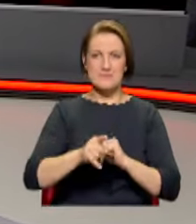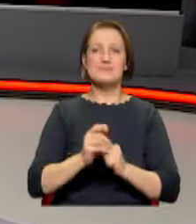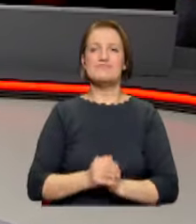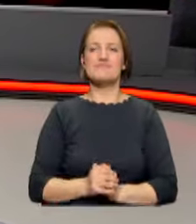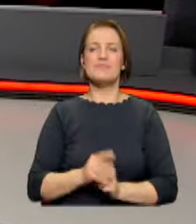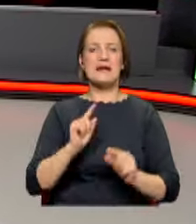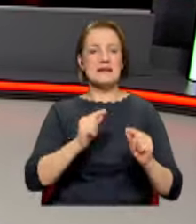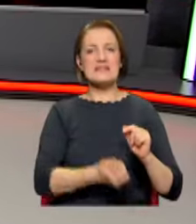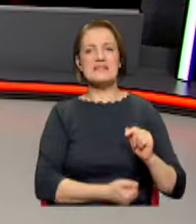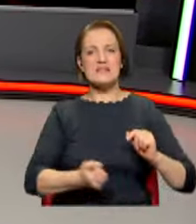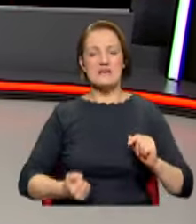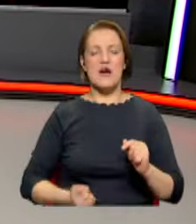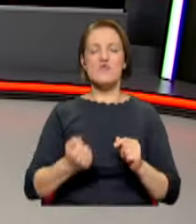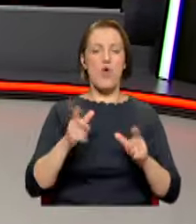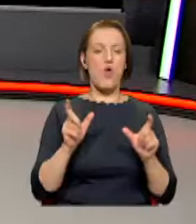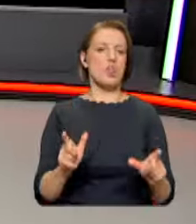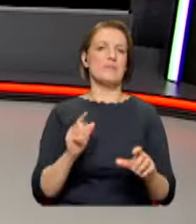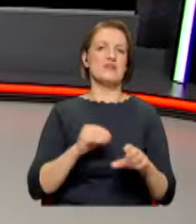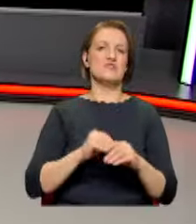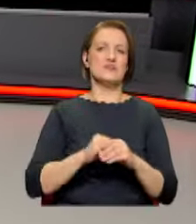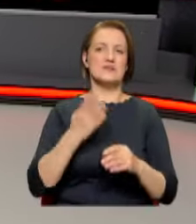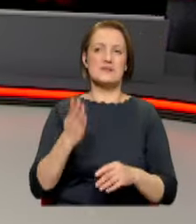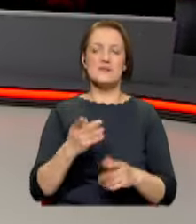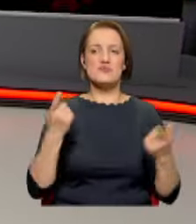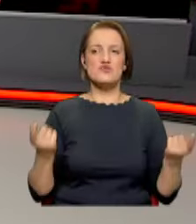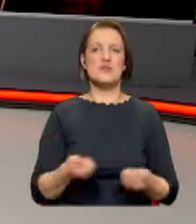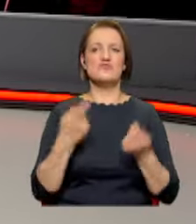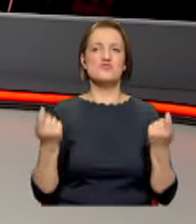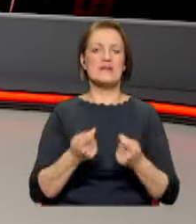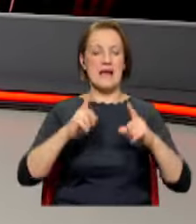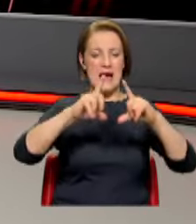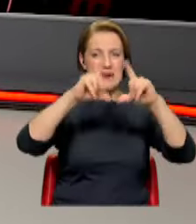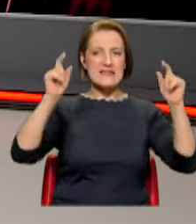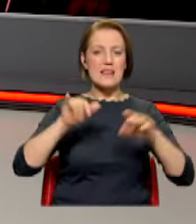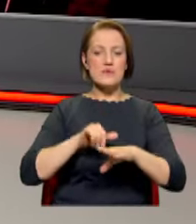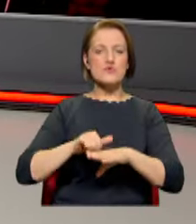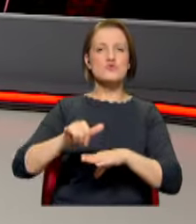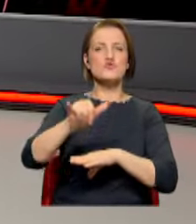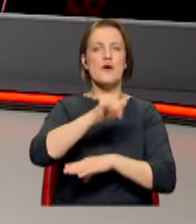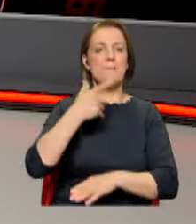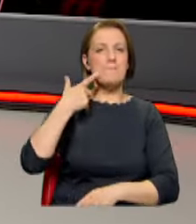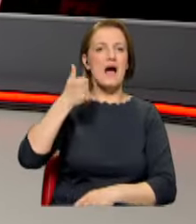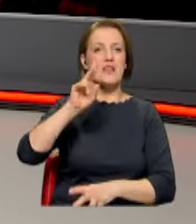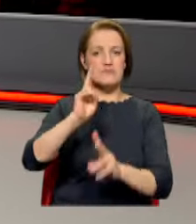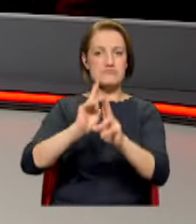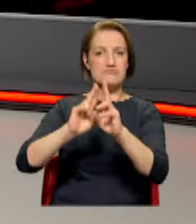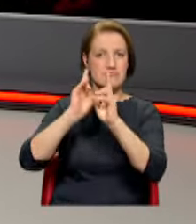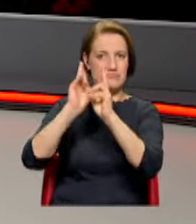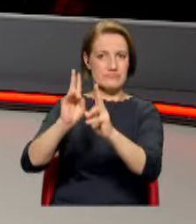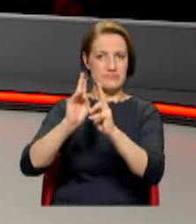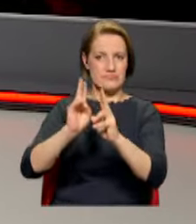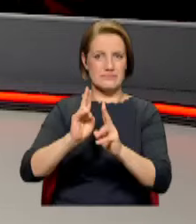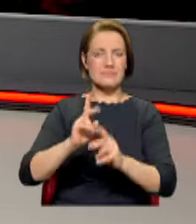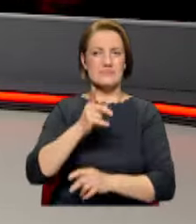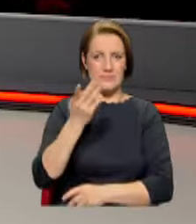başka başka şey tahsis edilmiyor herhalde fakat çalışanların haritalama uçağını Bakanlığın yani